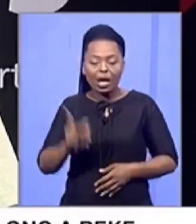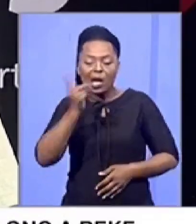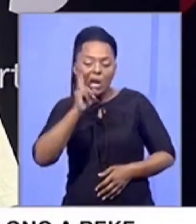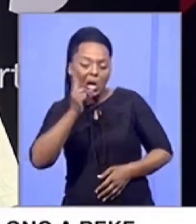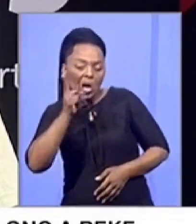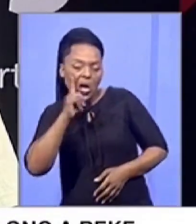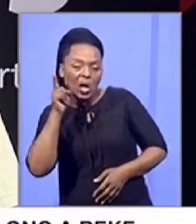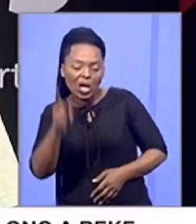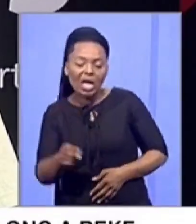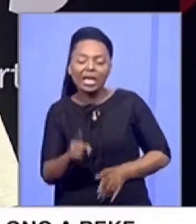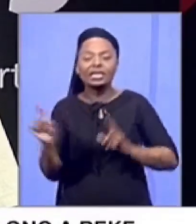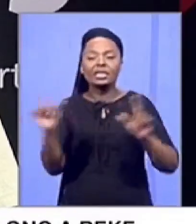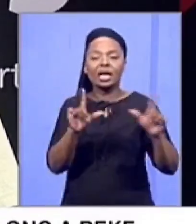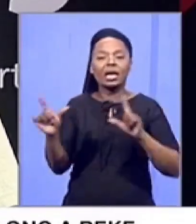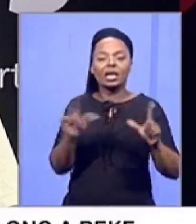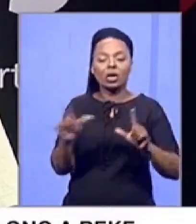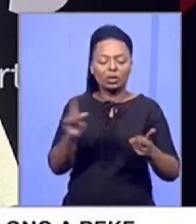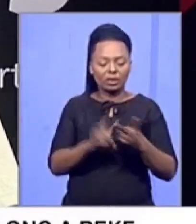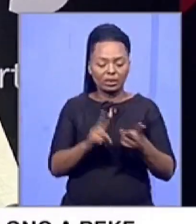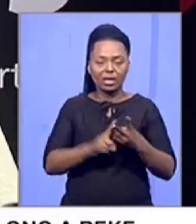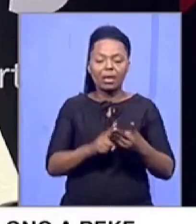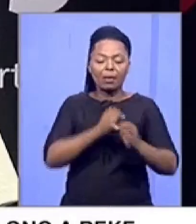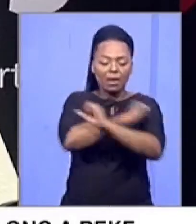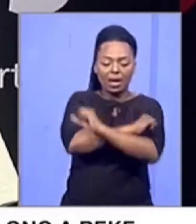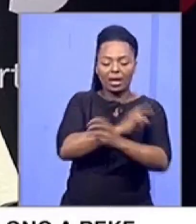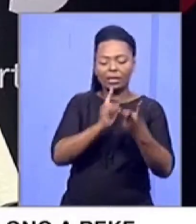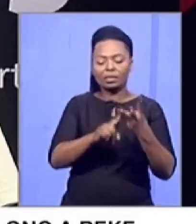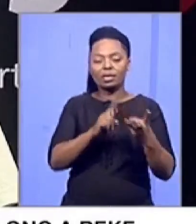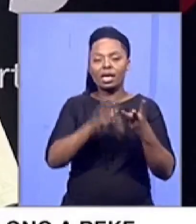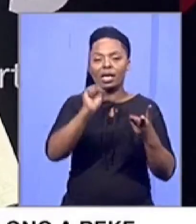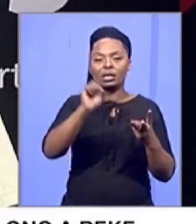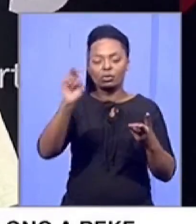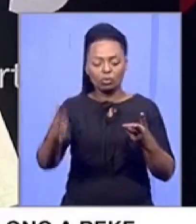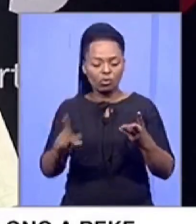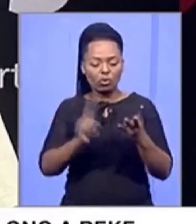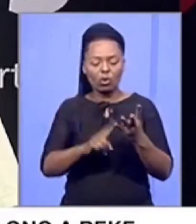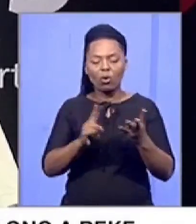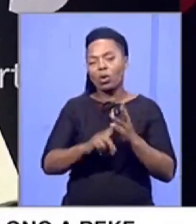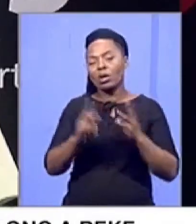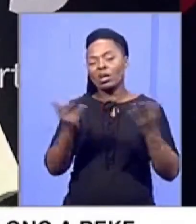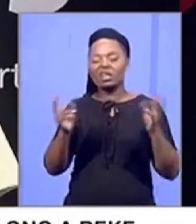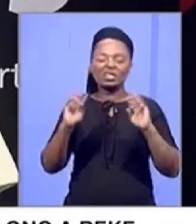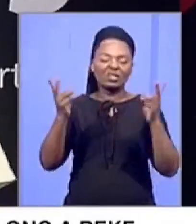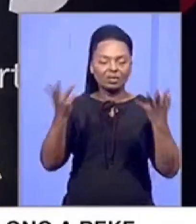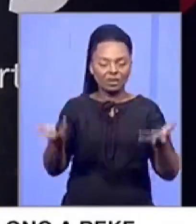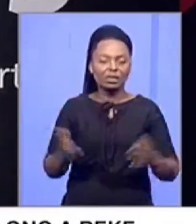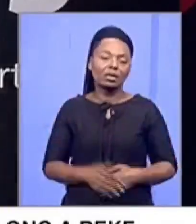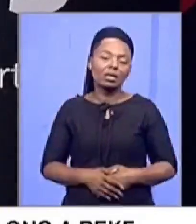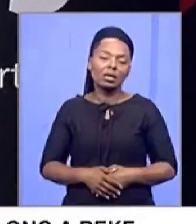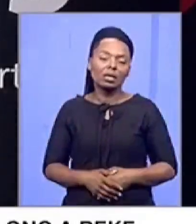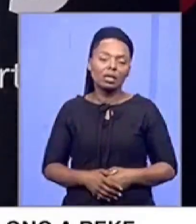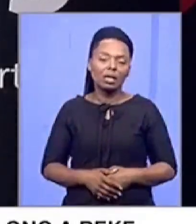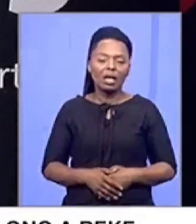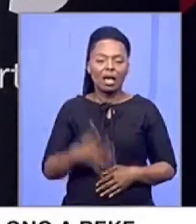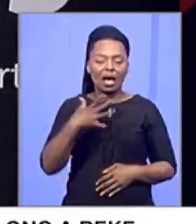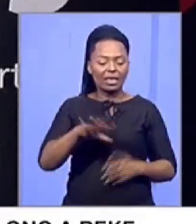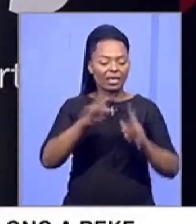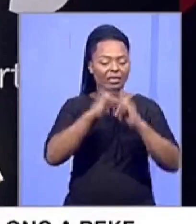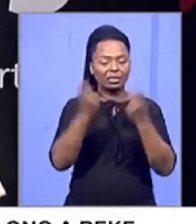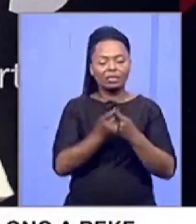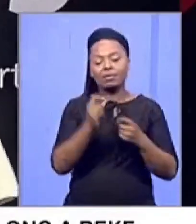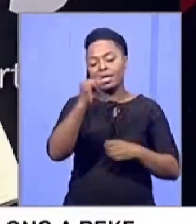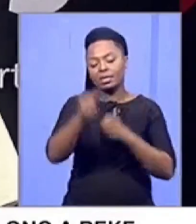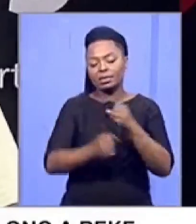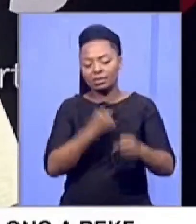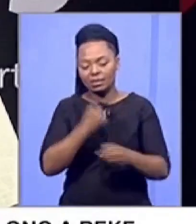Sundowns Pirates Super Sport kapa Kaizer Chiefs mohlomong sehleng se latelang e tla ba sehlopha se seng